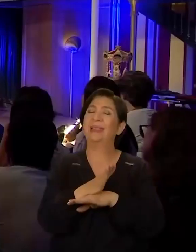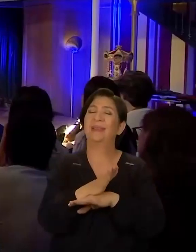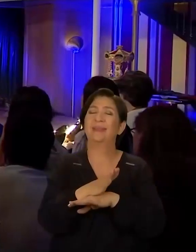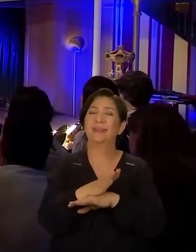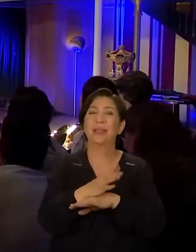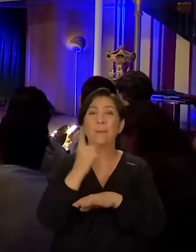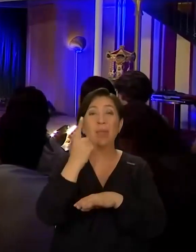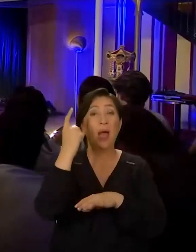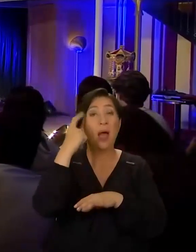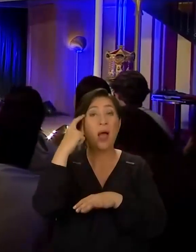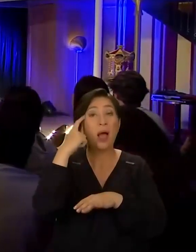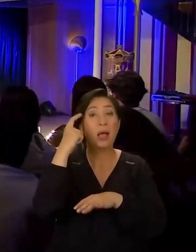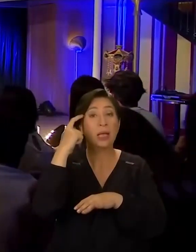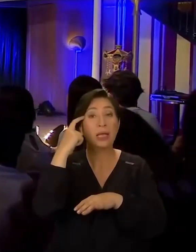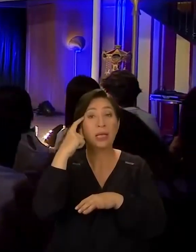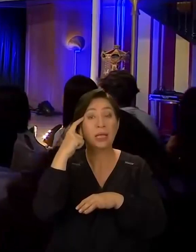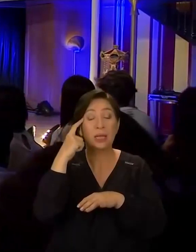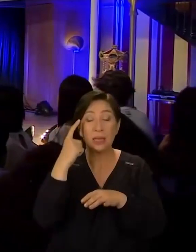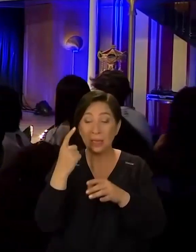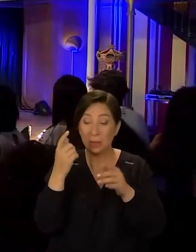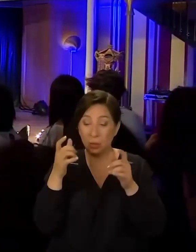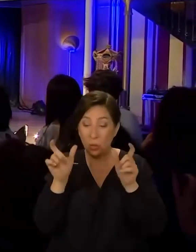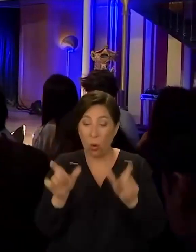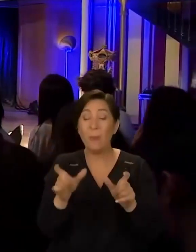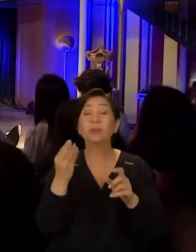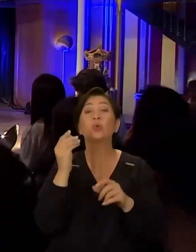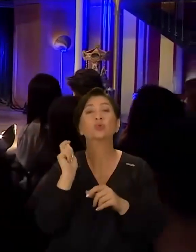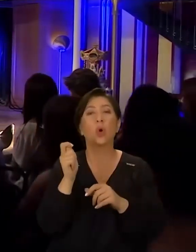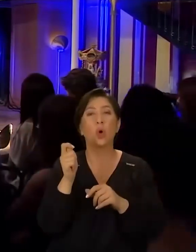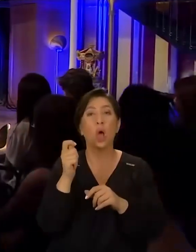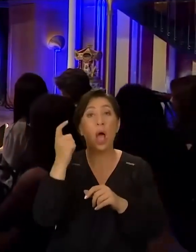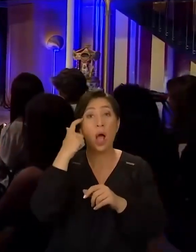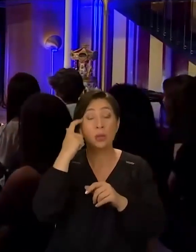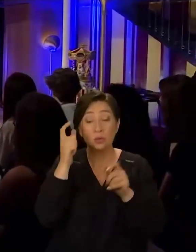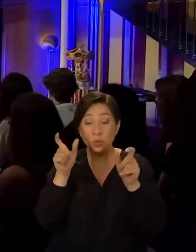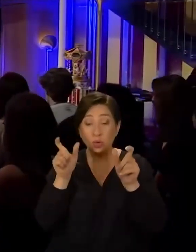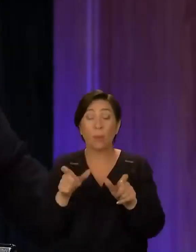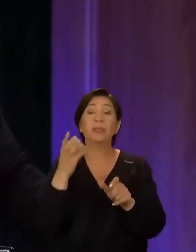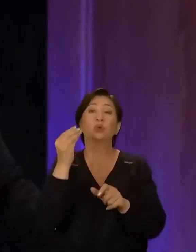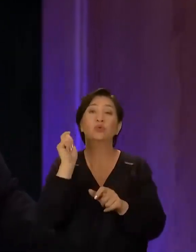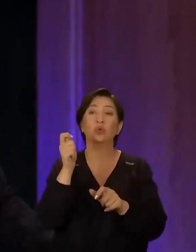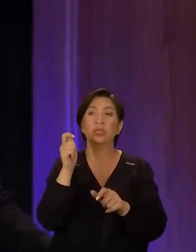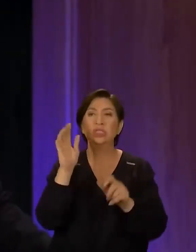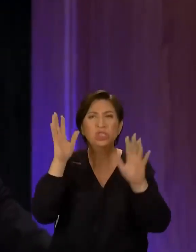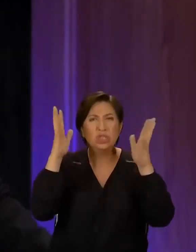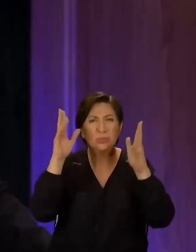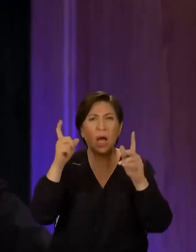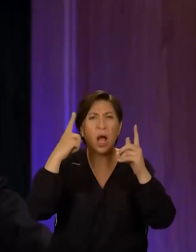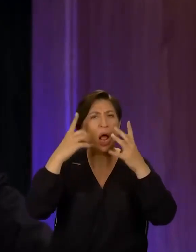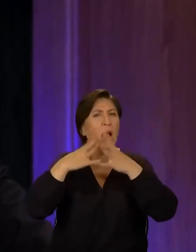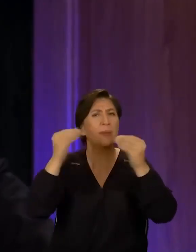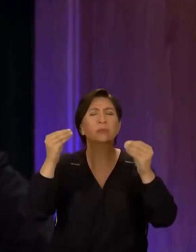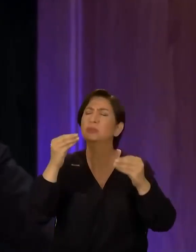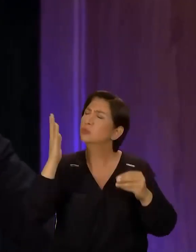bir akıl durumunu muhafaza etmek çok zor. Çok zor. Aklı muhafaza etmek çok zor. Çünkü çılgınlık mı? Aklını